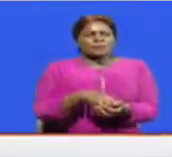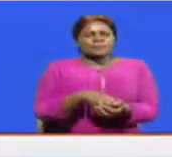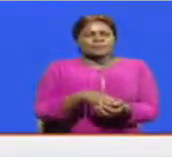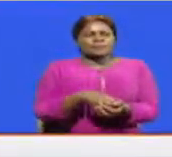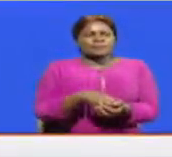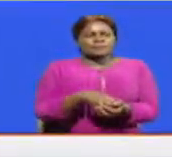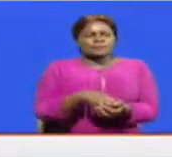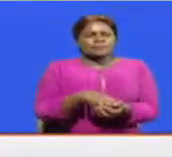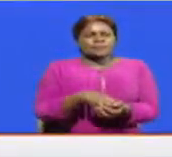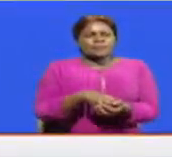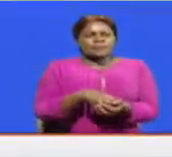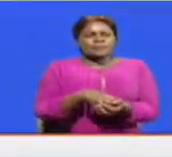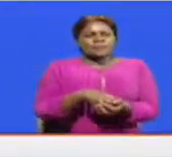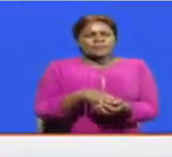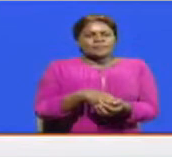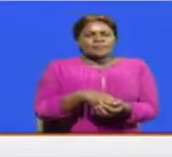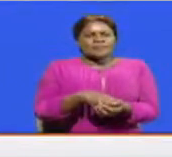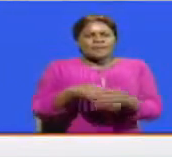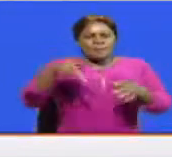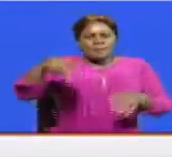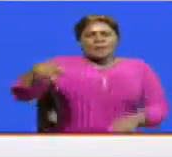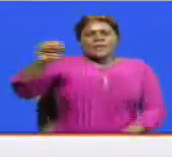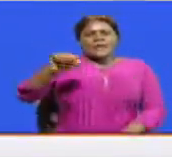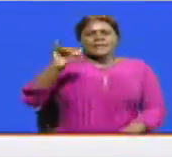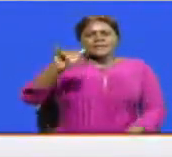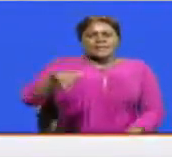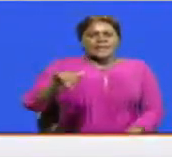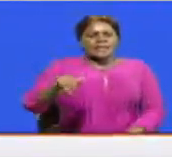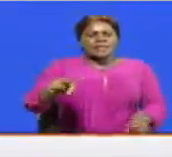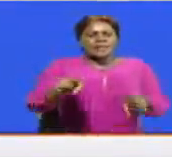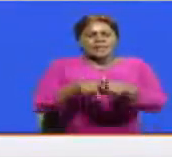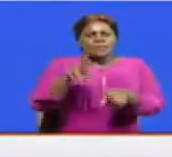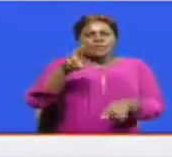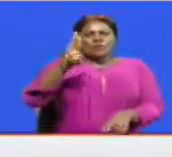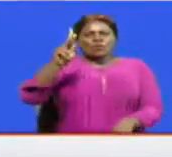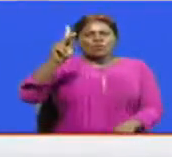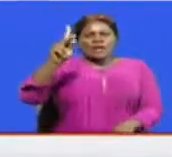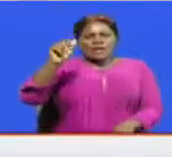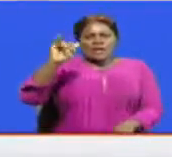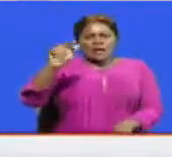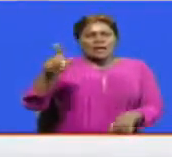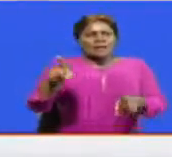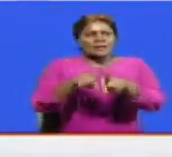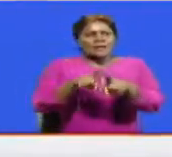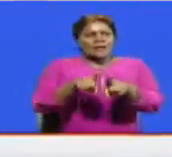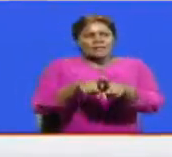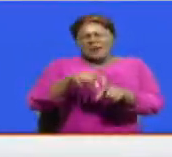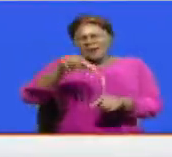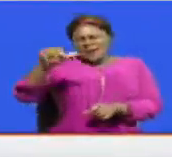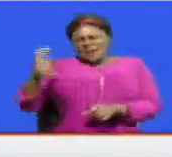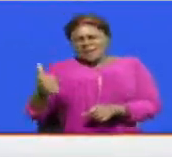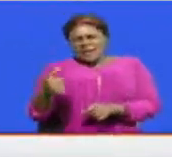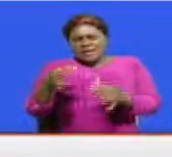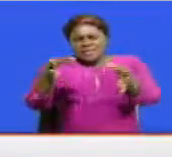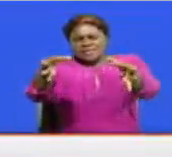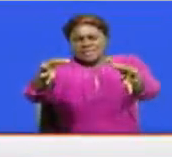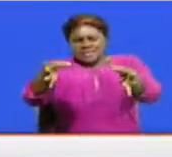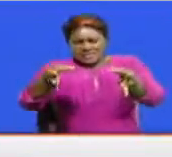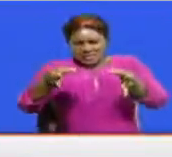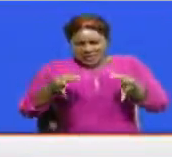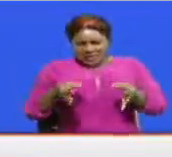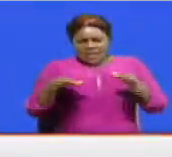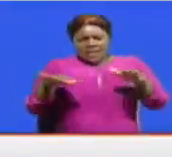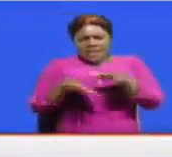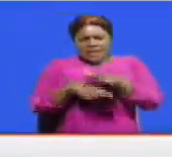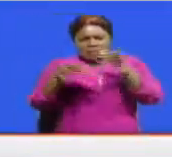Ojambo aliyekihifadhi kiti cha katibu mkuu, Rokia Omar naibu katibu mkuu, Philemon Kosgei mweka hazina na